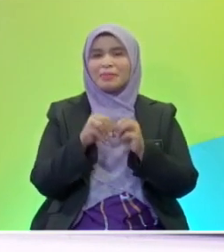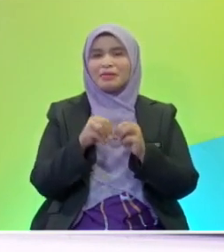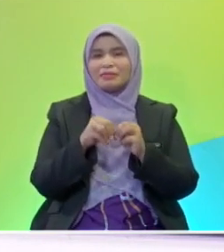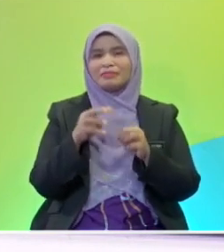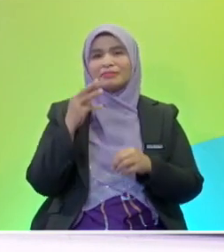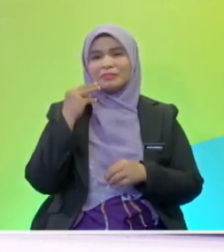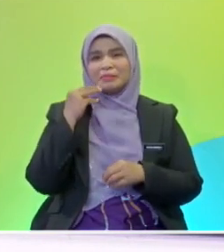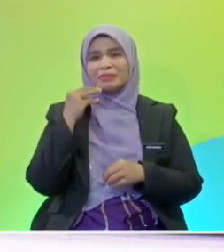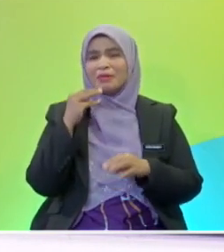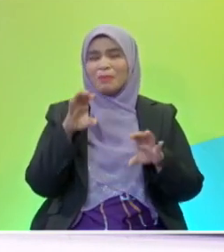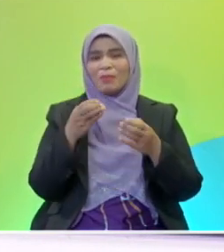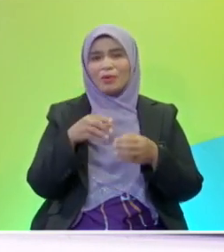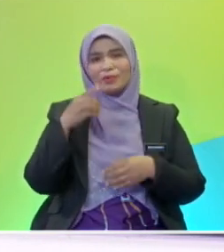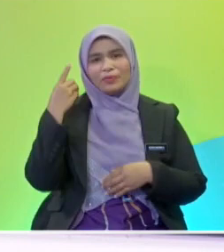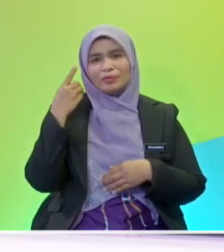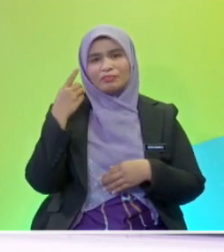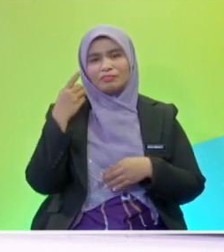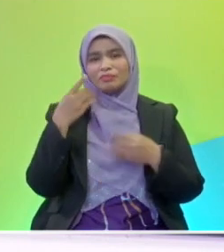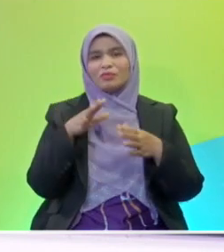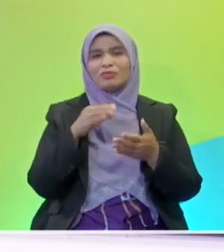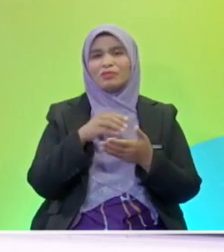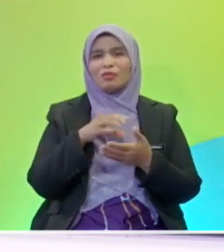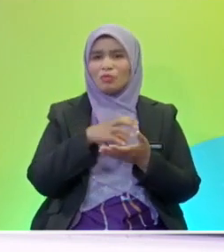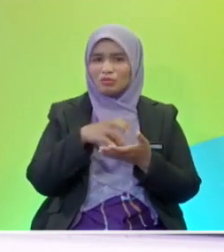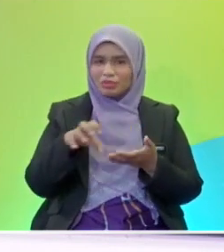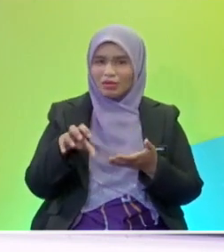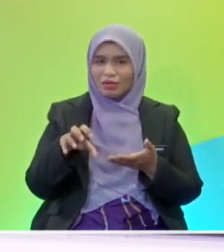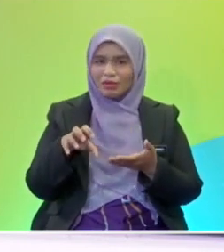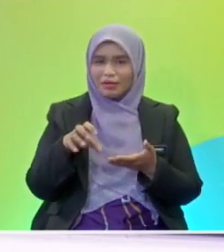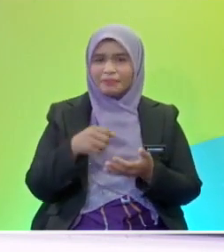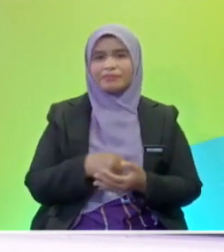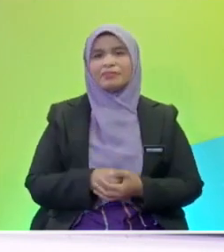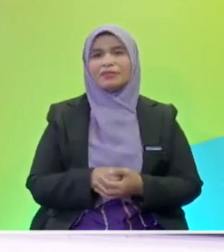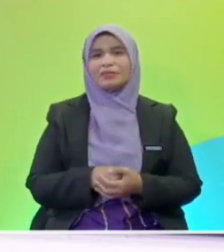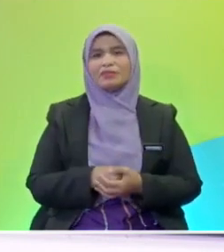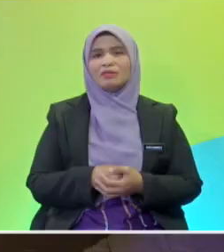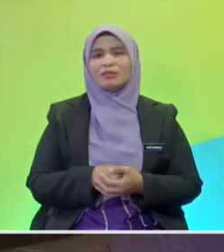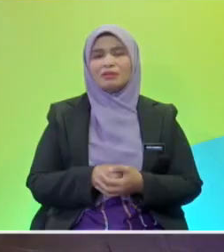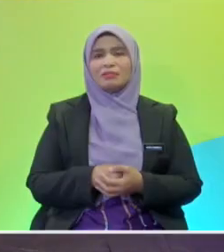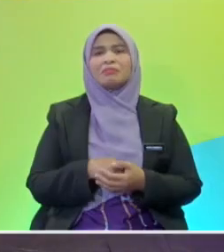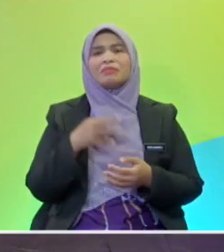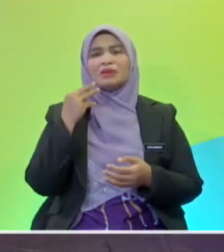alamak dah koyaklah alah Macam mana ni